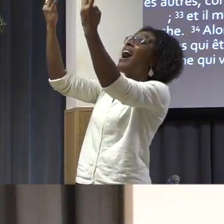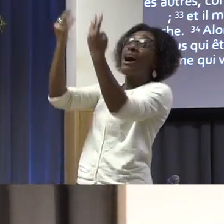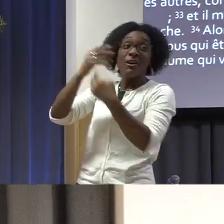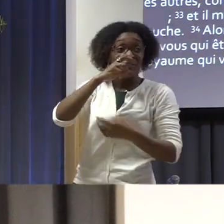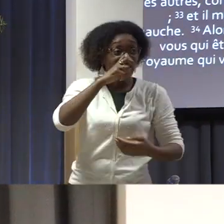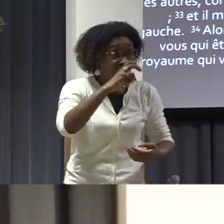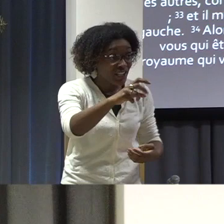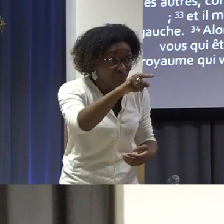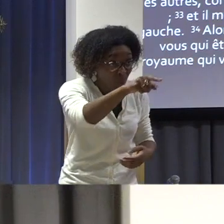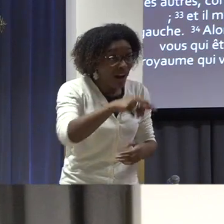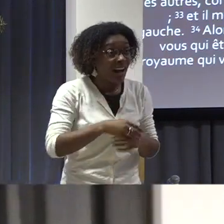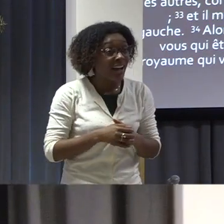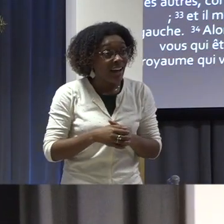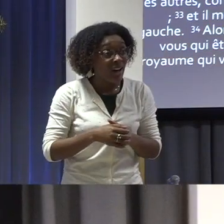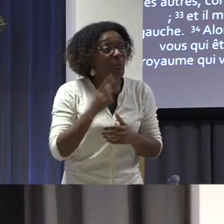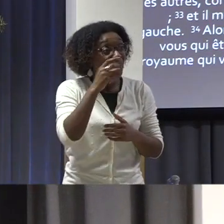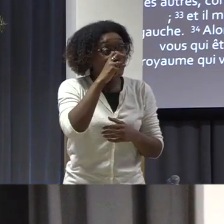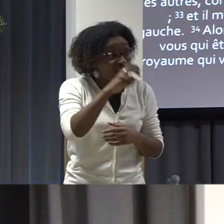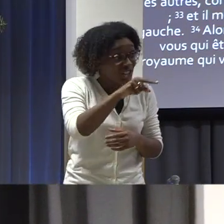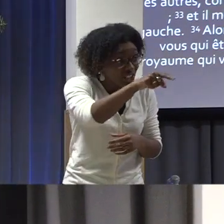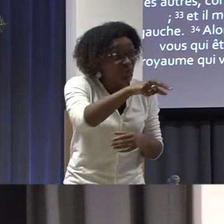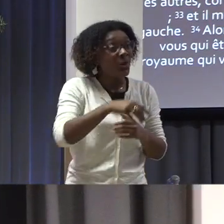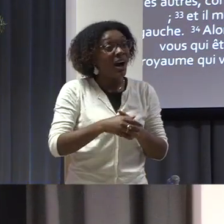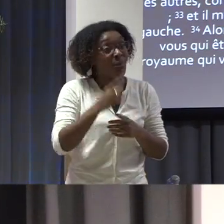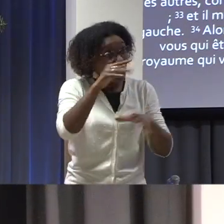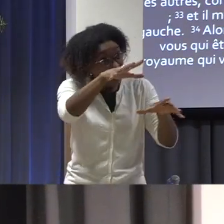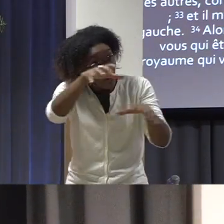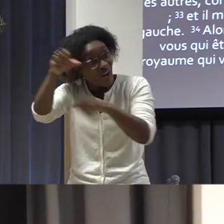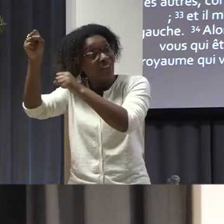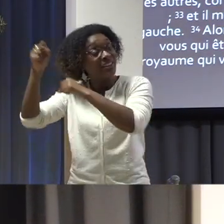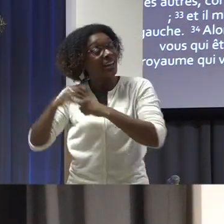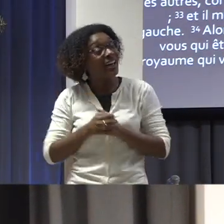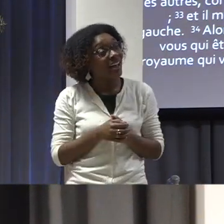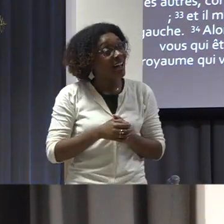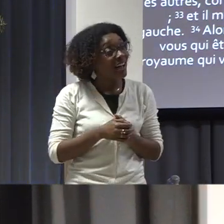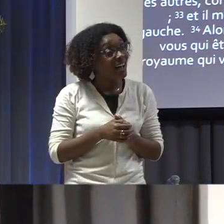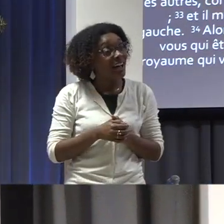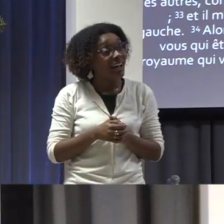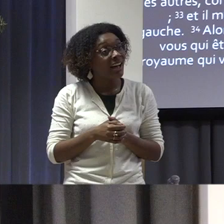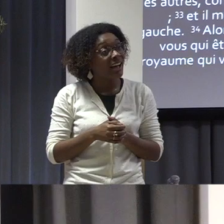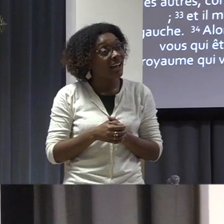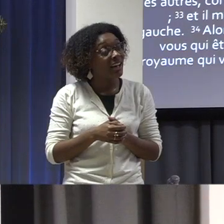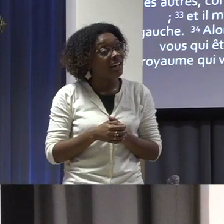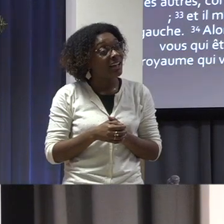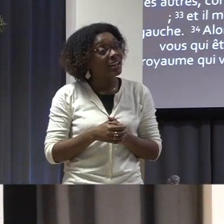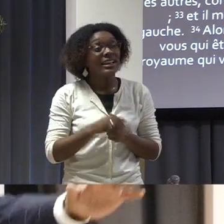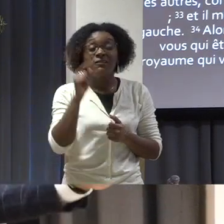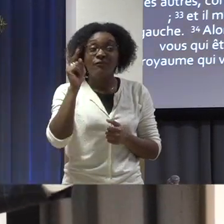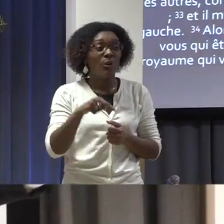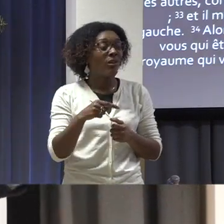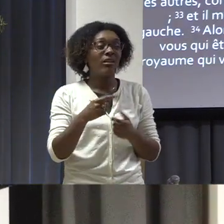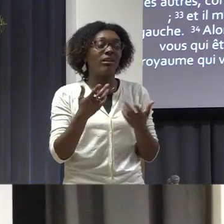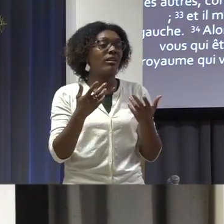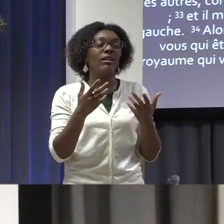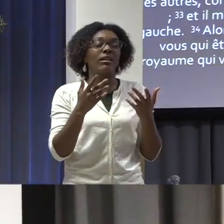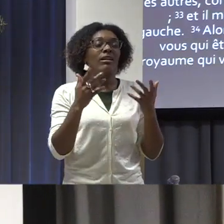toi pour te prendre oui pourquoi que nos yeux ne soit pas focaliser sur